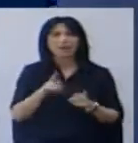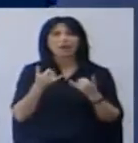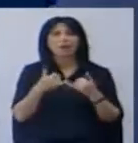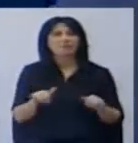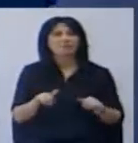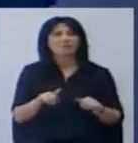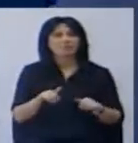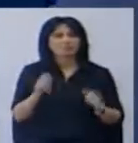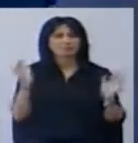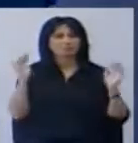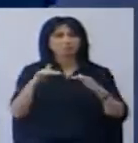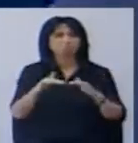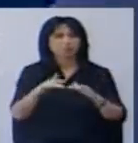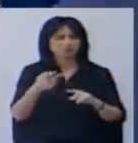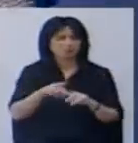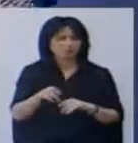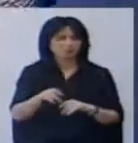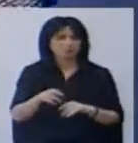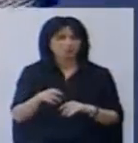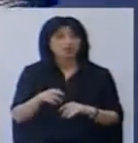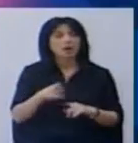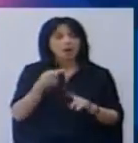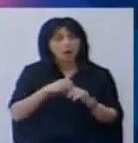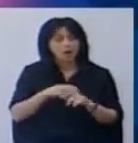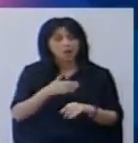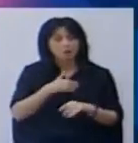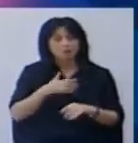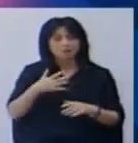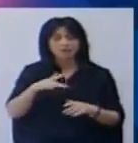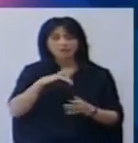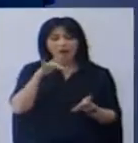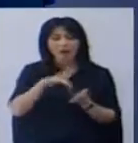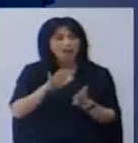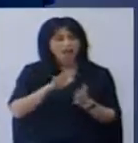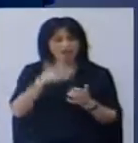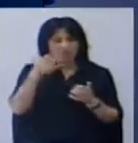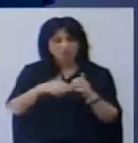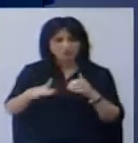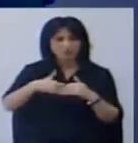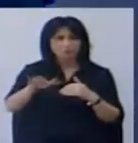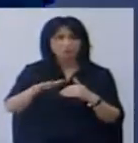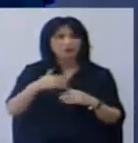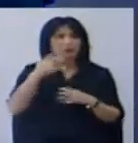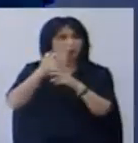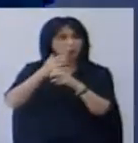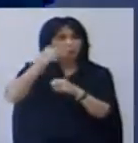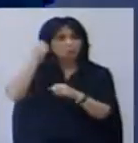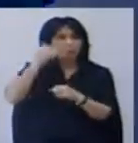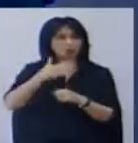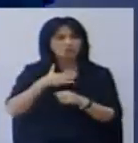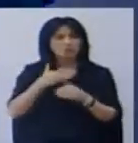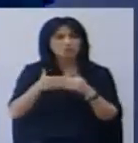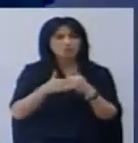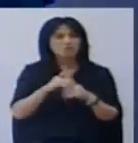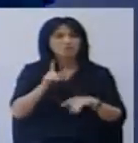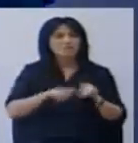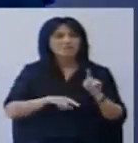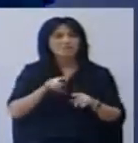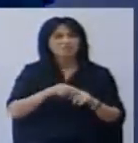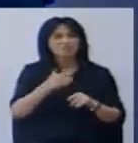ქალაქი თავკომბალა. იმიტომ რა არის ცენტრალიზაციის პრობლემა. რა თქმა უნდა, მე ვიცნობ გურიიდან წამოსულ ჩემს უახლოეს